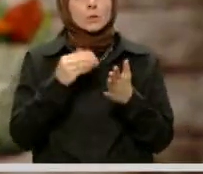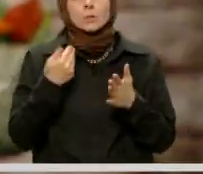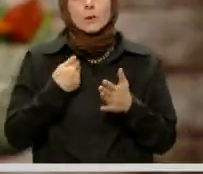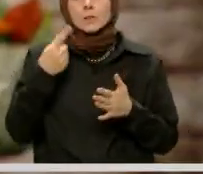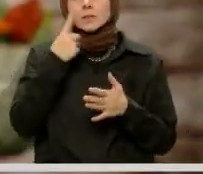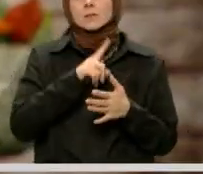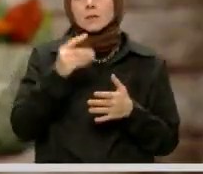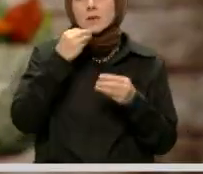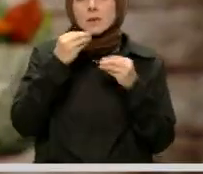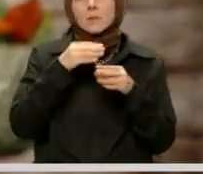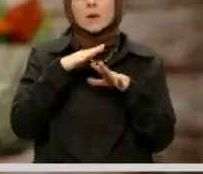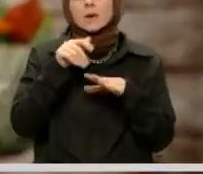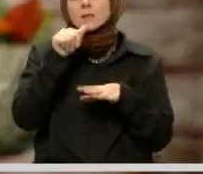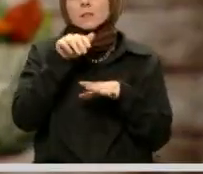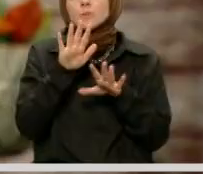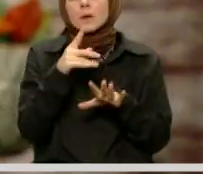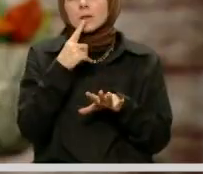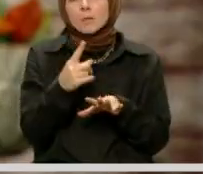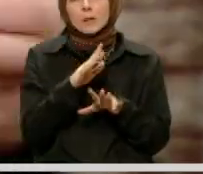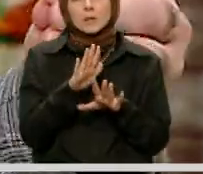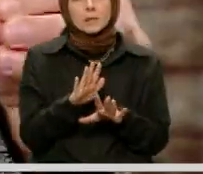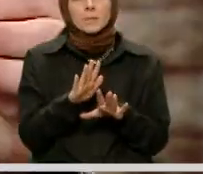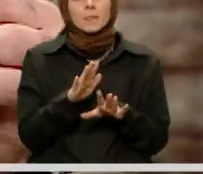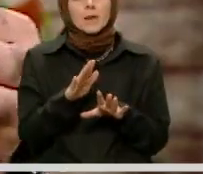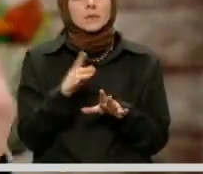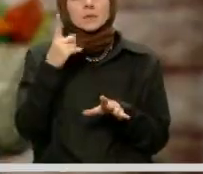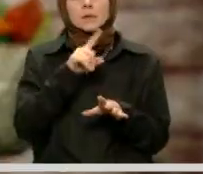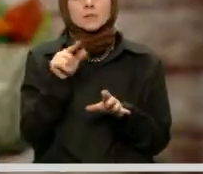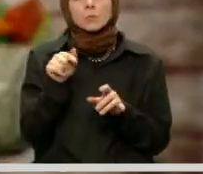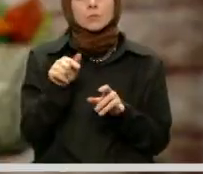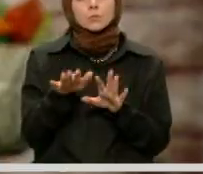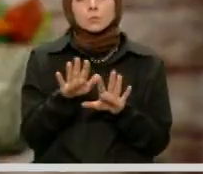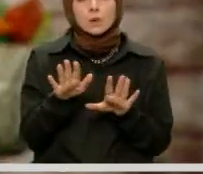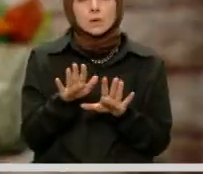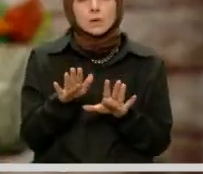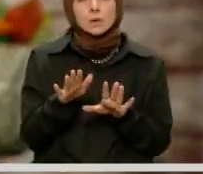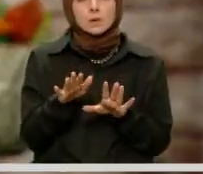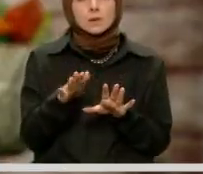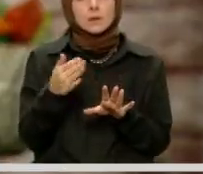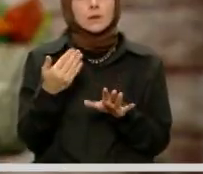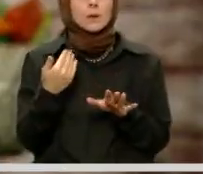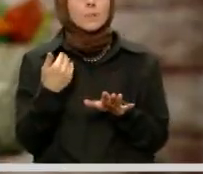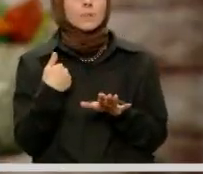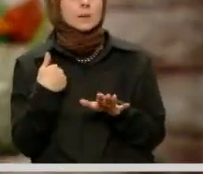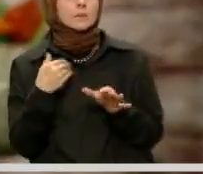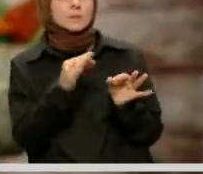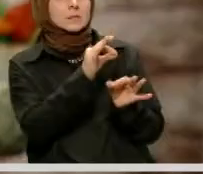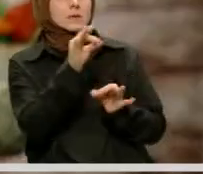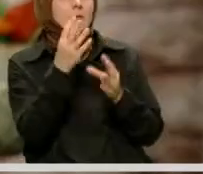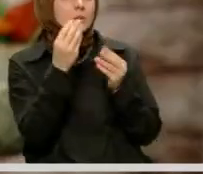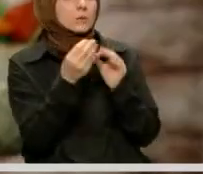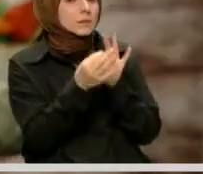yeme ve içme demedi. Sadece kuralı bununla sınırlandırmadı. benim seninle olan münasebetimde de Allah bir kural